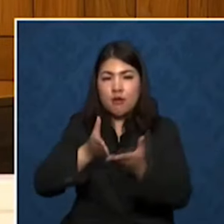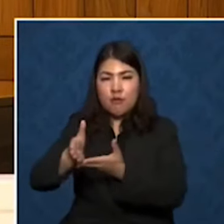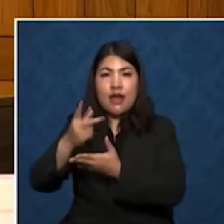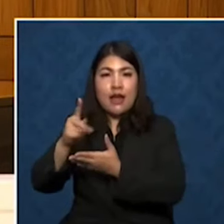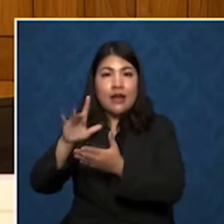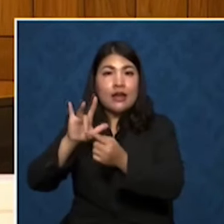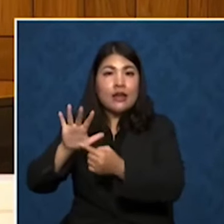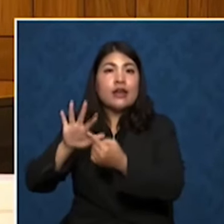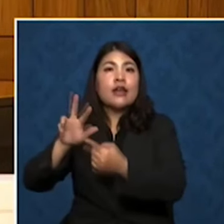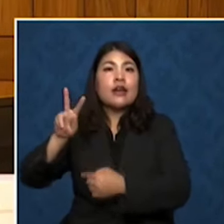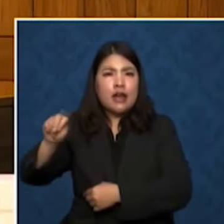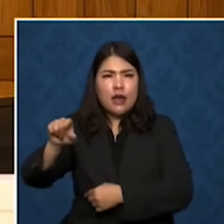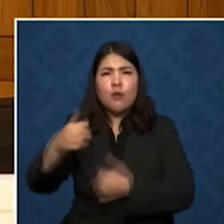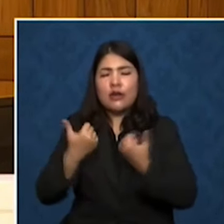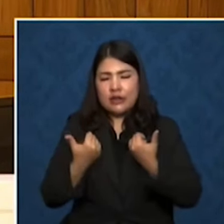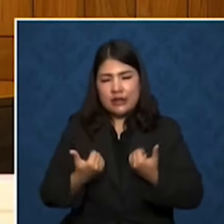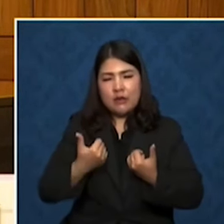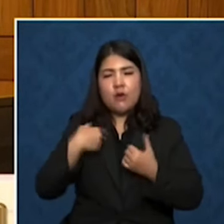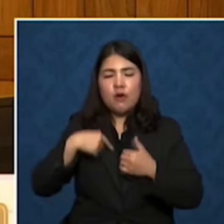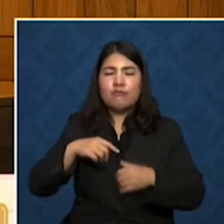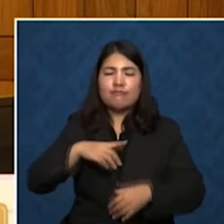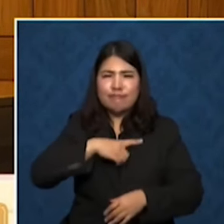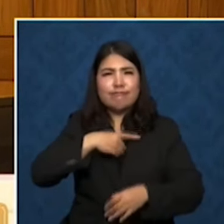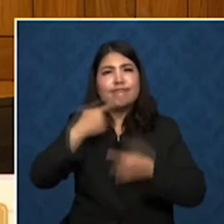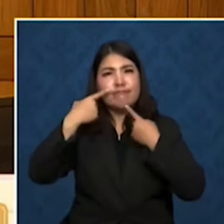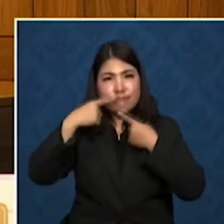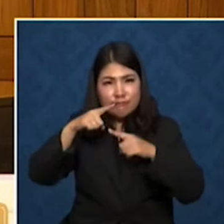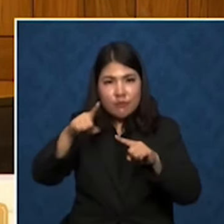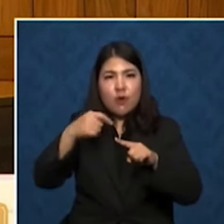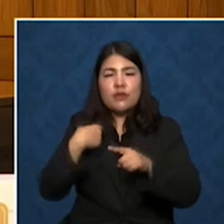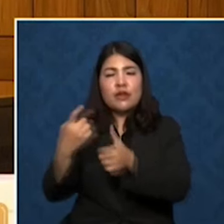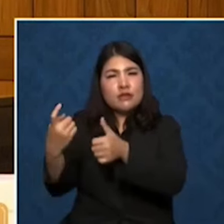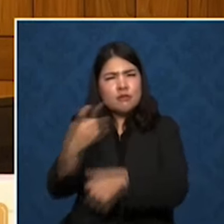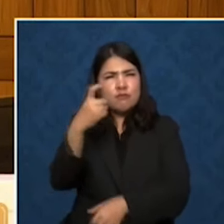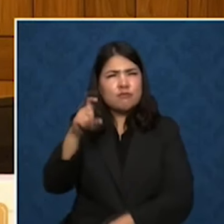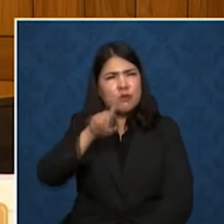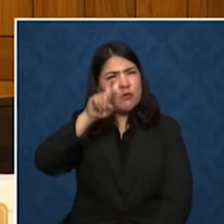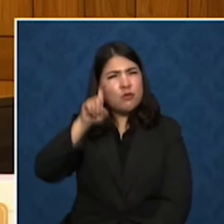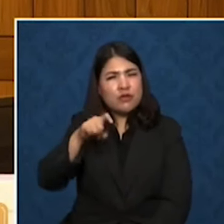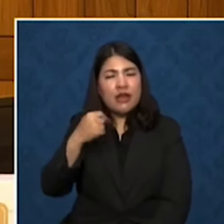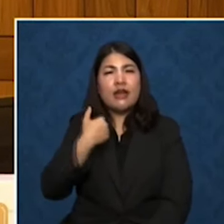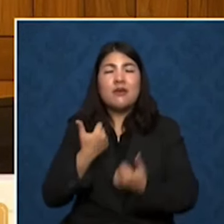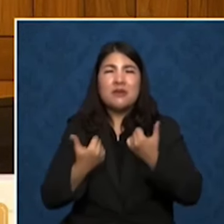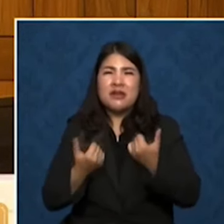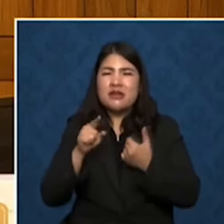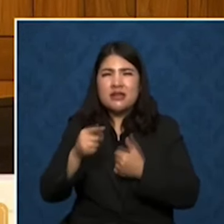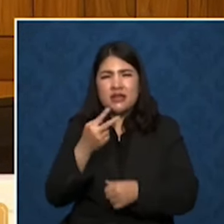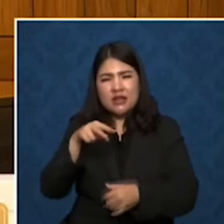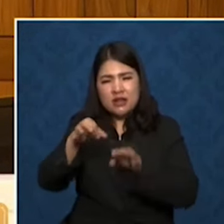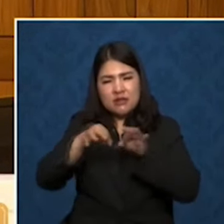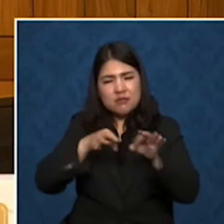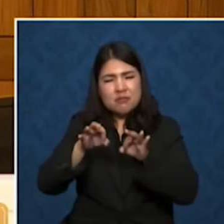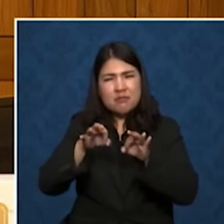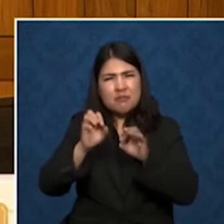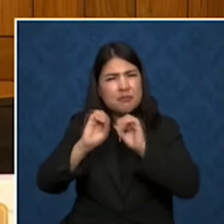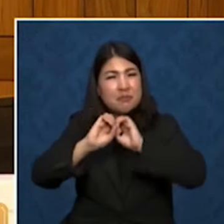ก็เป็โอกาสดทจะมาตอบขอสงสัยนะครับหรอวามีประเดนไหนที่ยังไม่ฉันเจนนะครับลฐบานกจะ